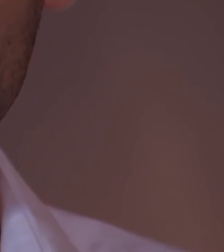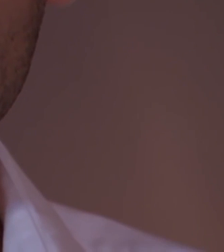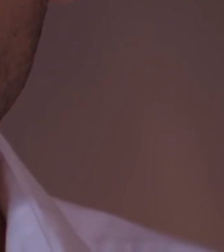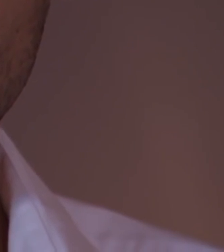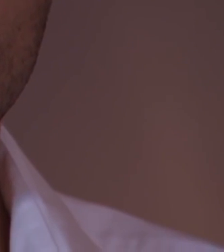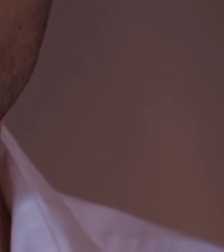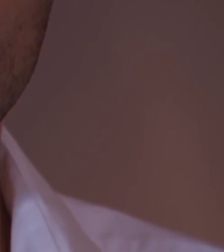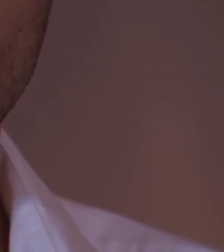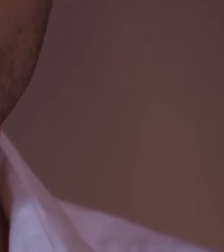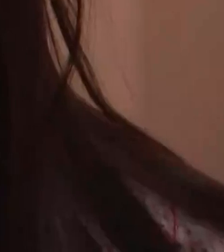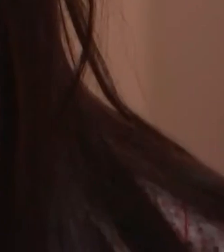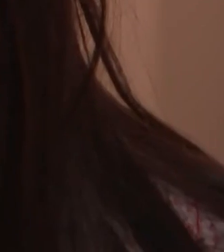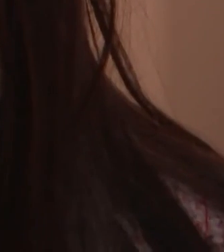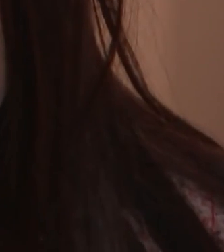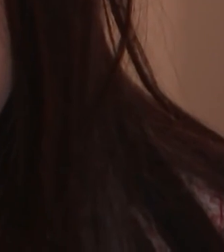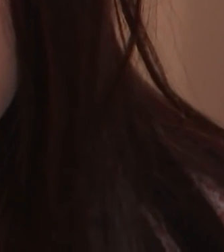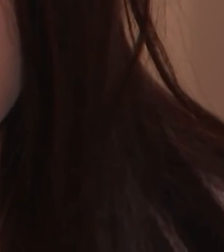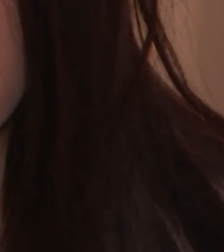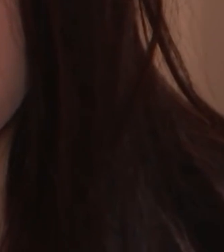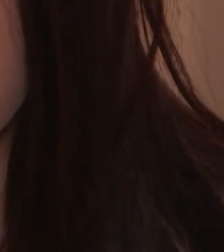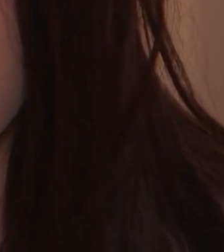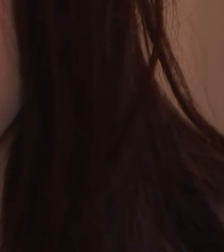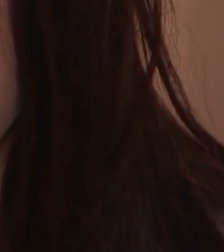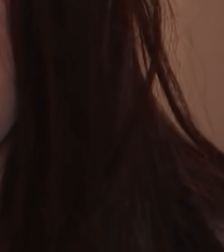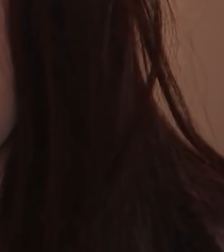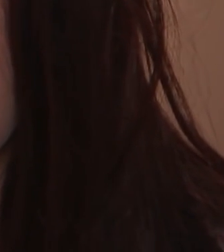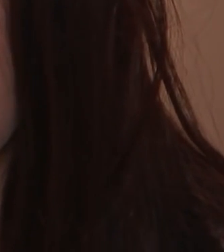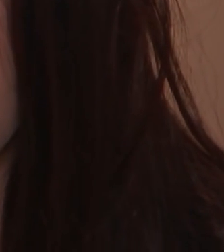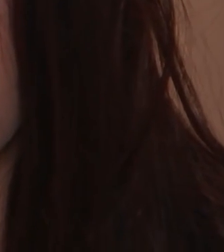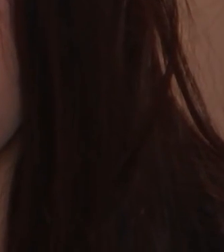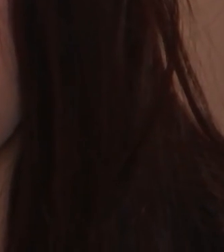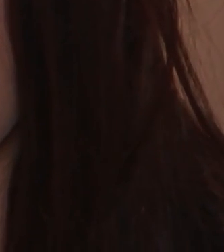Zehra düşünceli gözlerini çekti Duru yüzünde. Hiç makyaj yok.